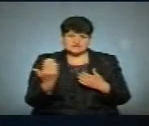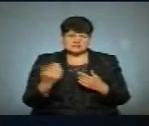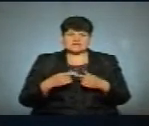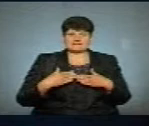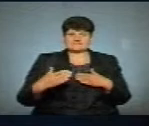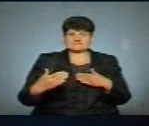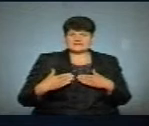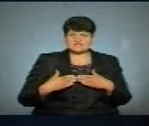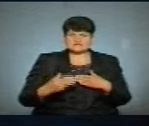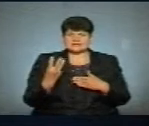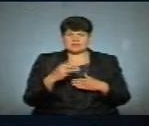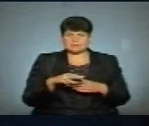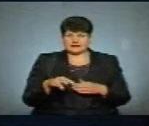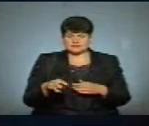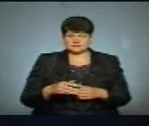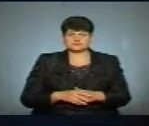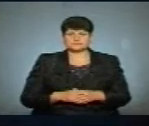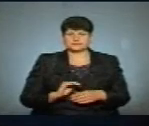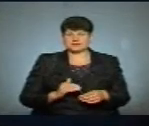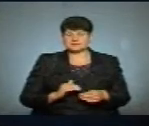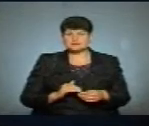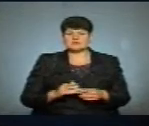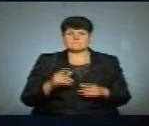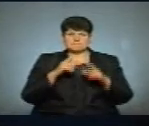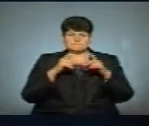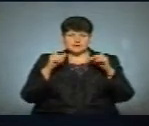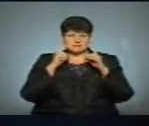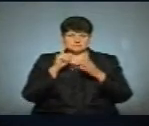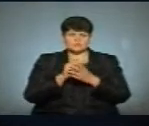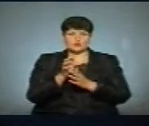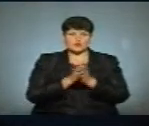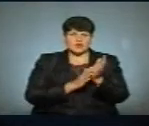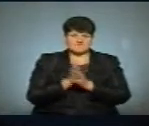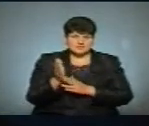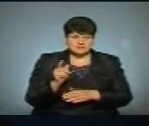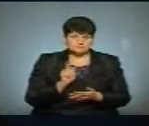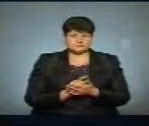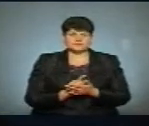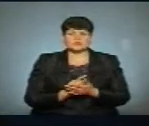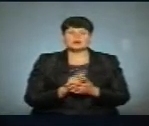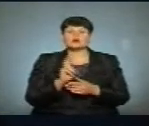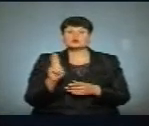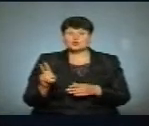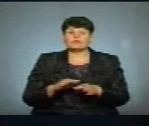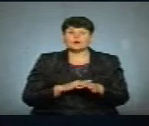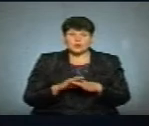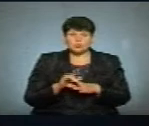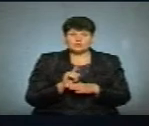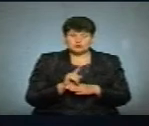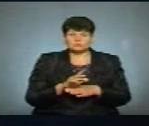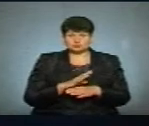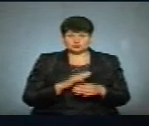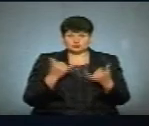відстань між підприємцями 3 метри, також це маски захисні, рукавиці. І хто ті норми виконував, тобто були